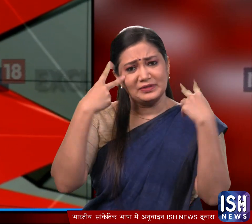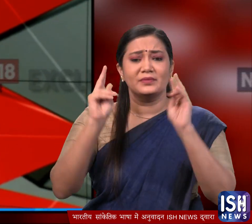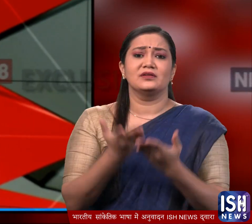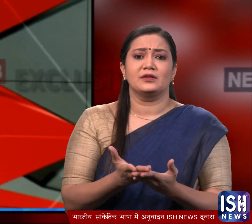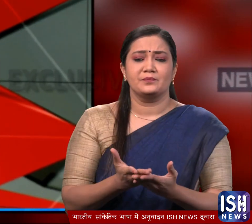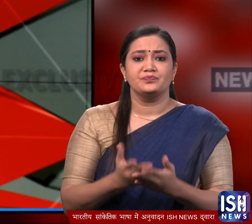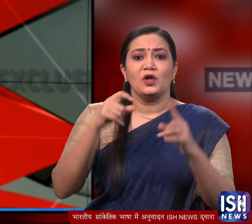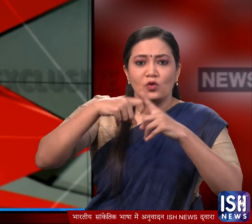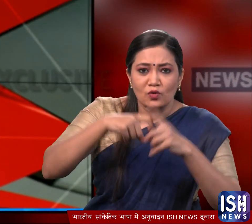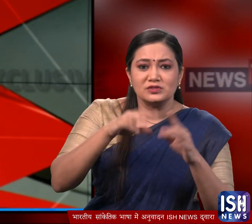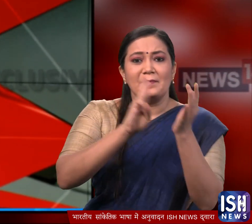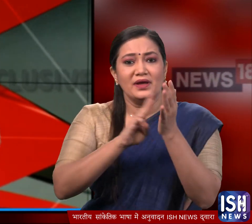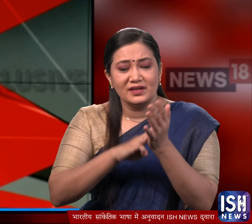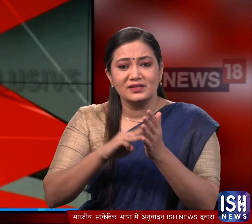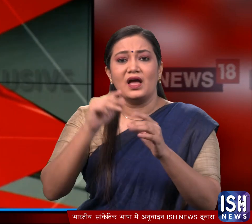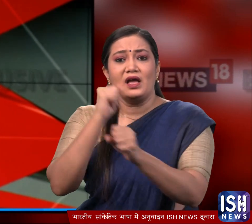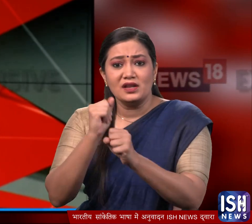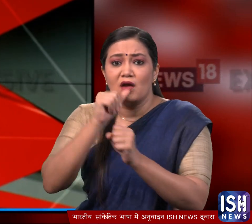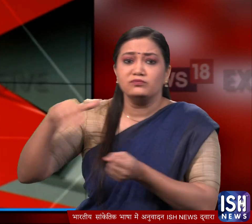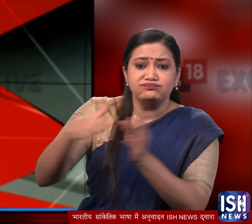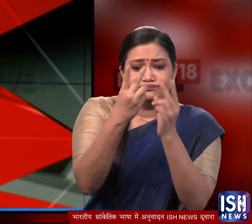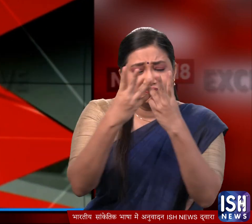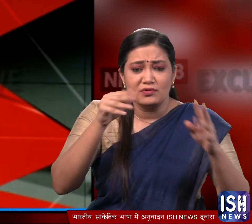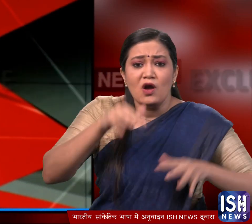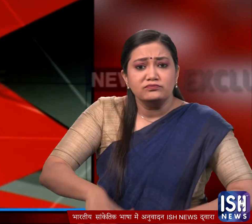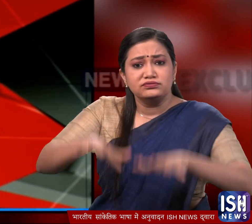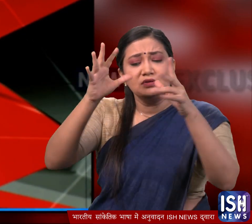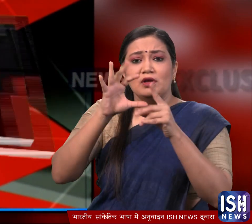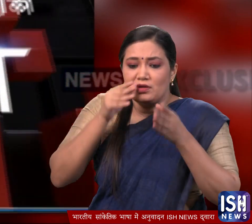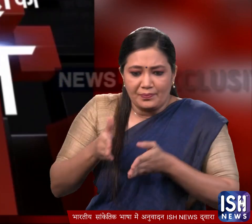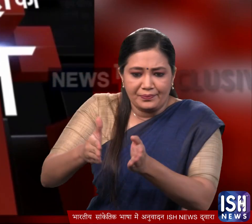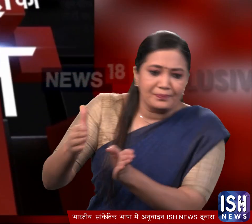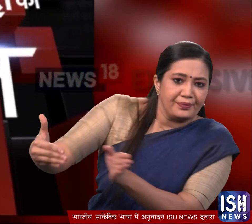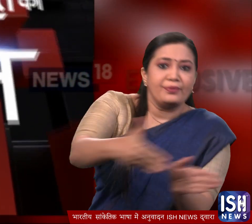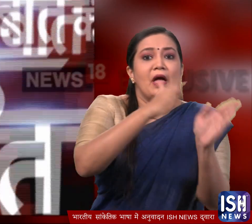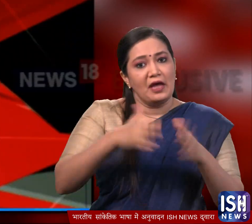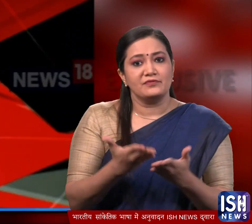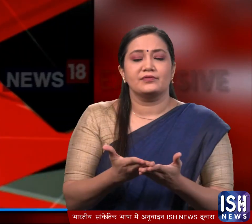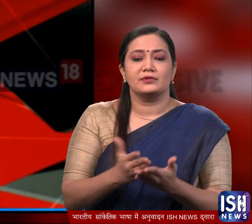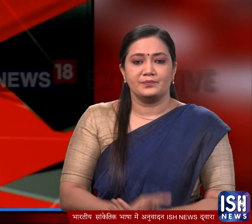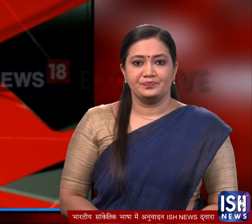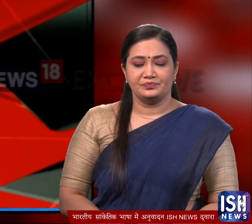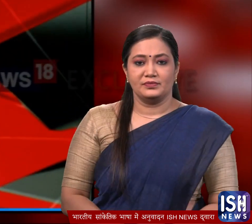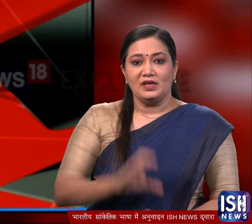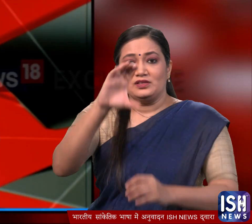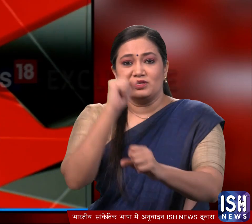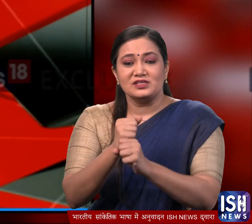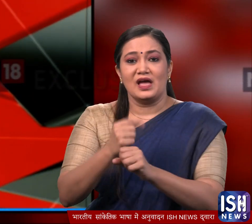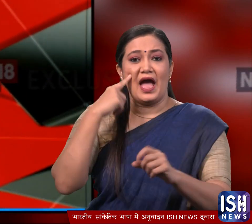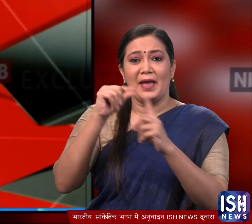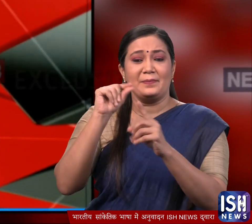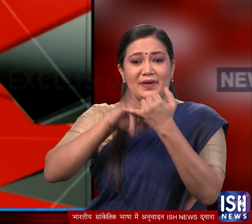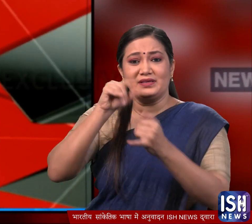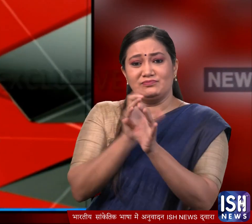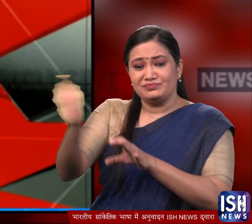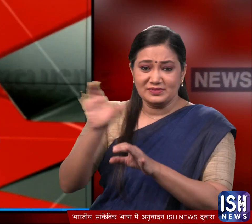क्योंकि वहां कोसी, महानंदा और गंडक जैसी नदियां अक्सर उफान के बाद अपना बहाव ही बदल देती हैं। छत्तीसगढ़ के निलंबित आईपीएस